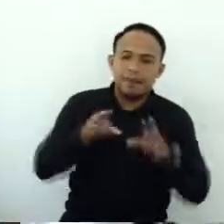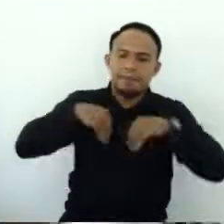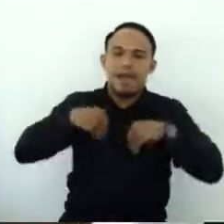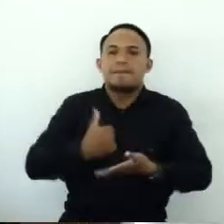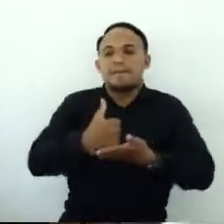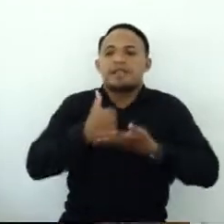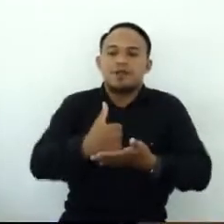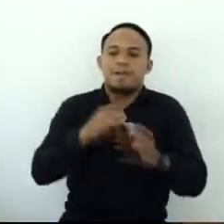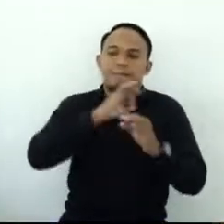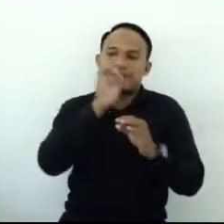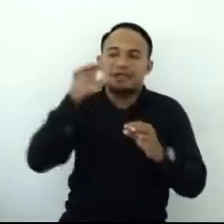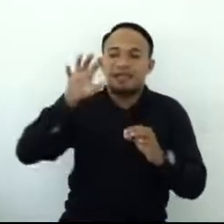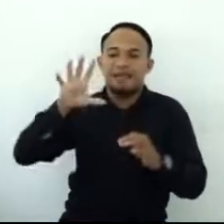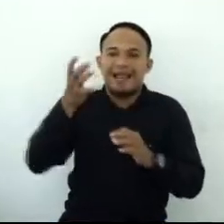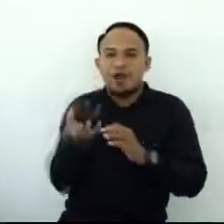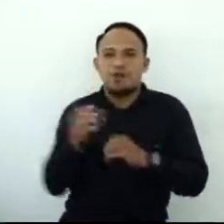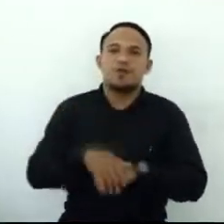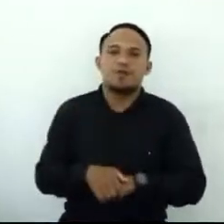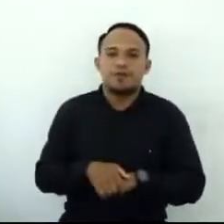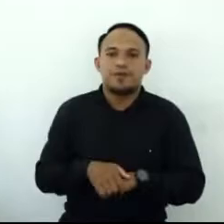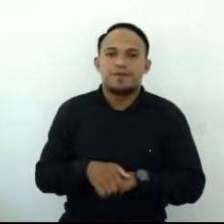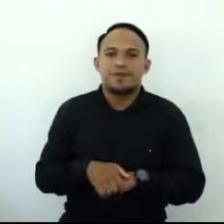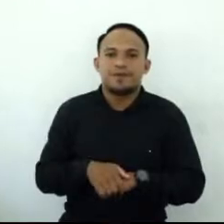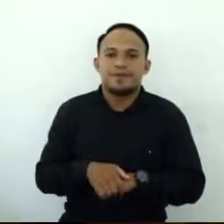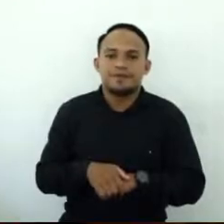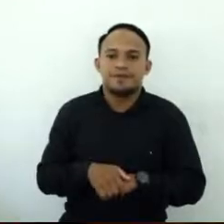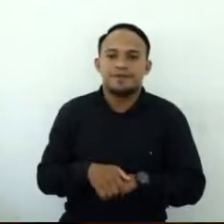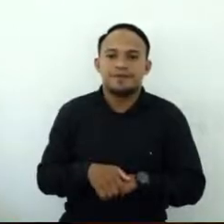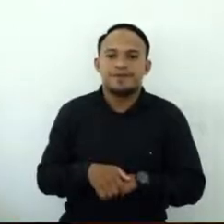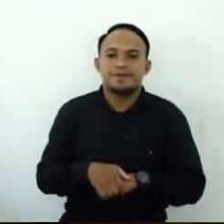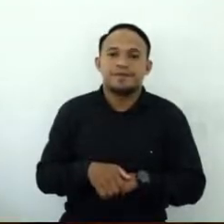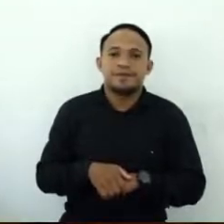menerima bantuan beras masing-masing 5 kg